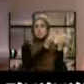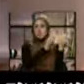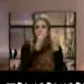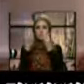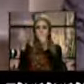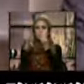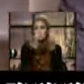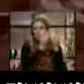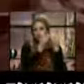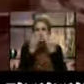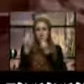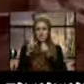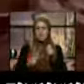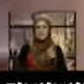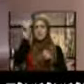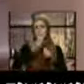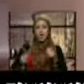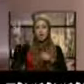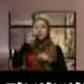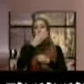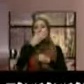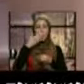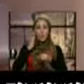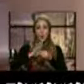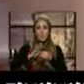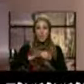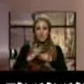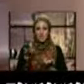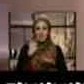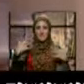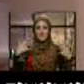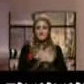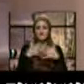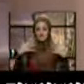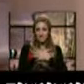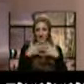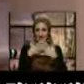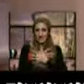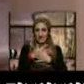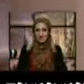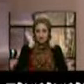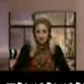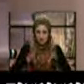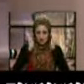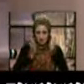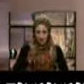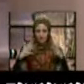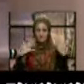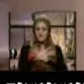بس، في الايام الوتر تمام. 29 يوم العيد صلاه العشاء في العيد هتلاقي مقيم الشعائر